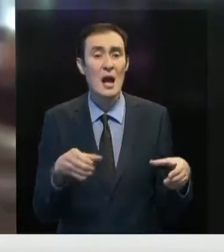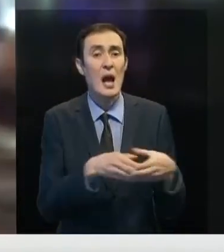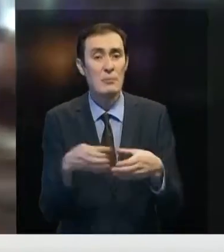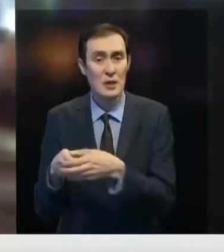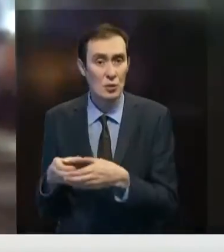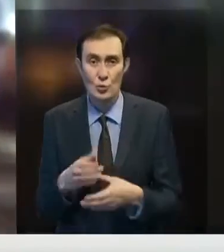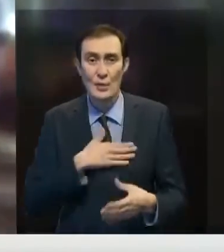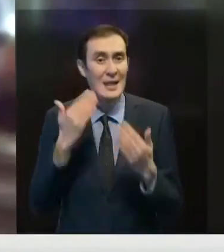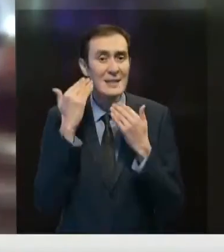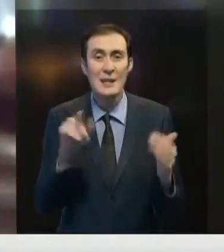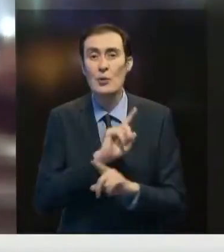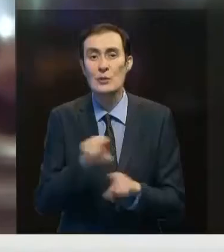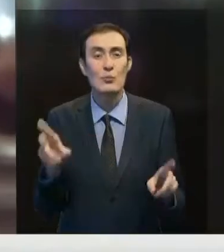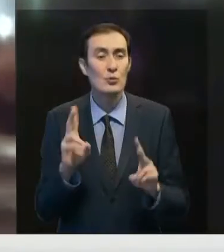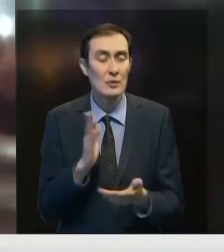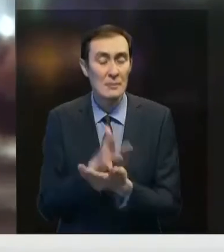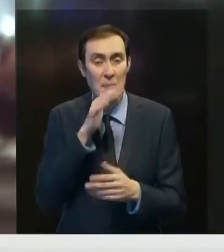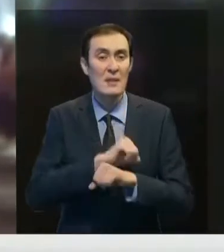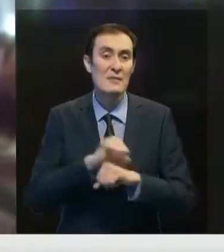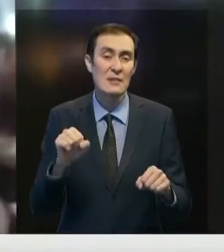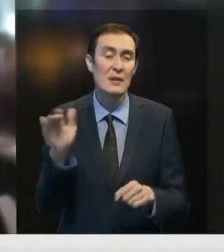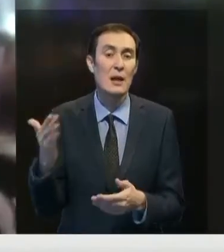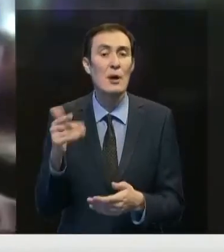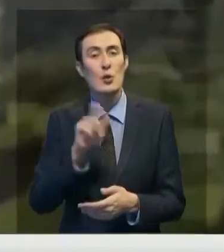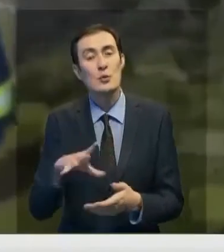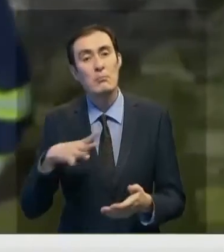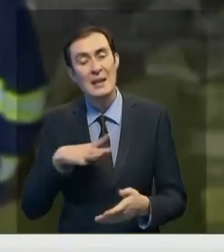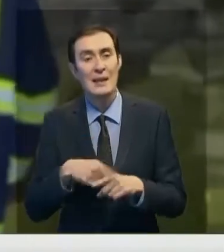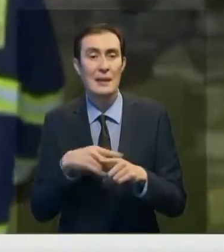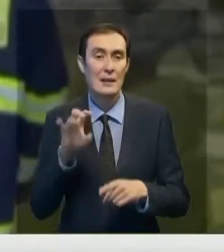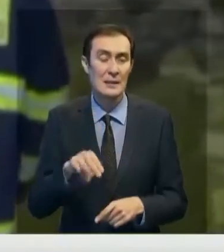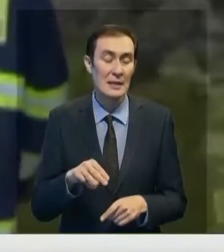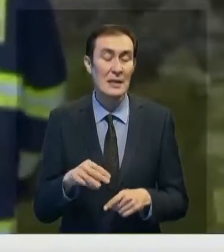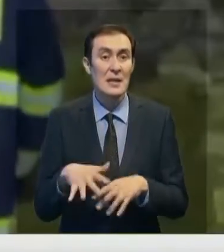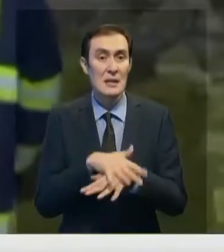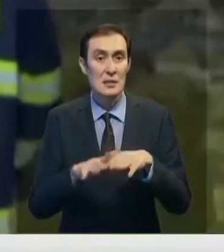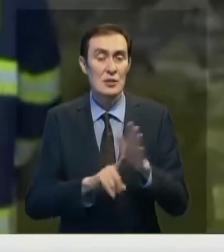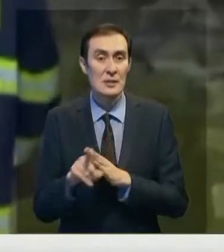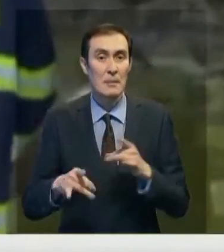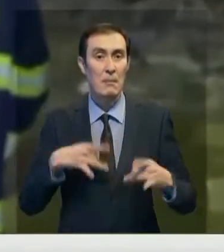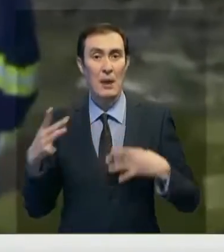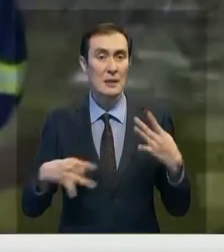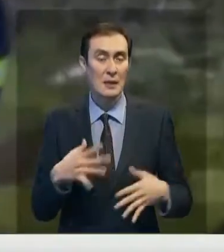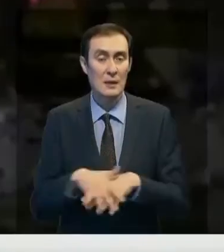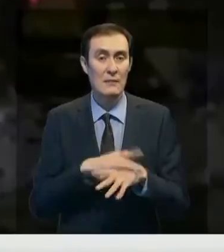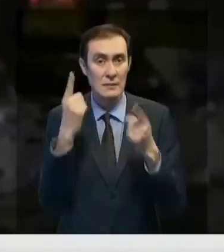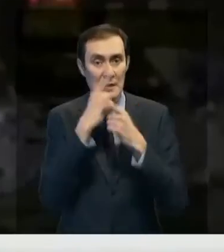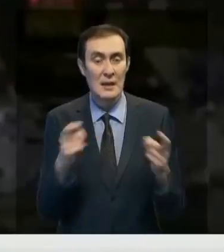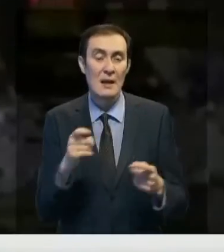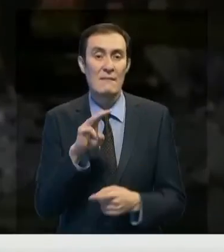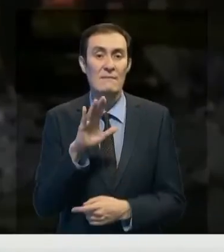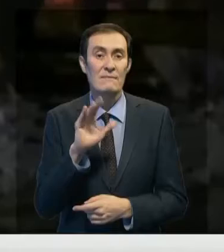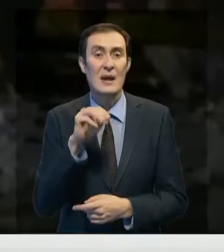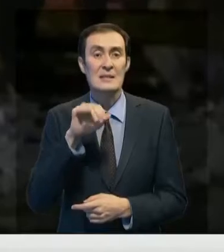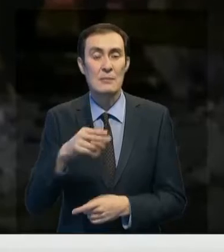объекты. Но я не знаю, на момент взрыва были ли там люди. Среди населения началась паника. В это время на WhatsApp стали рассылать